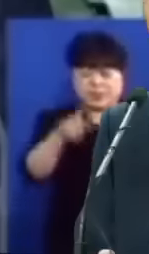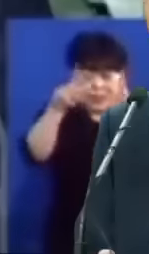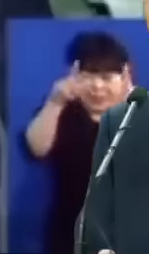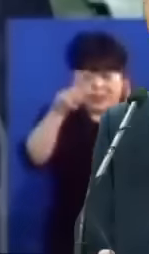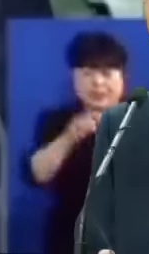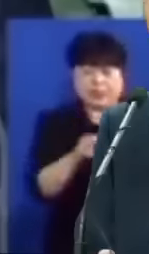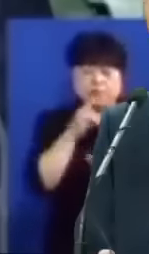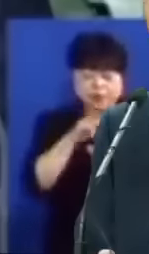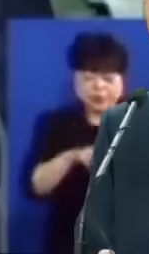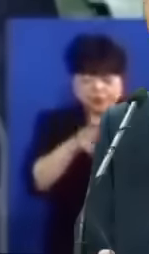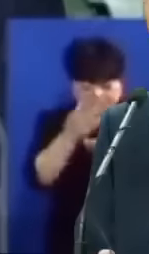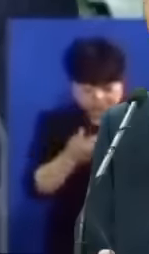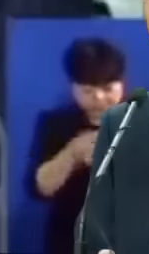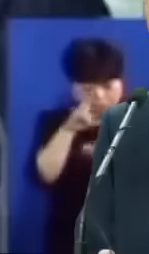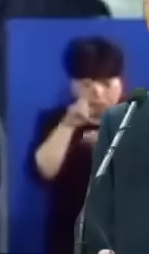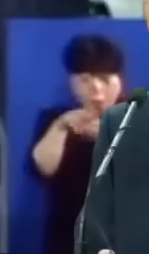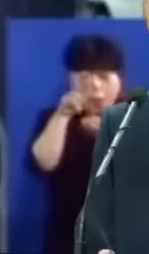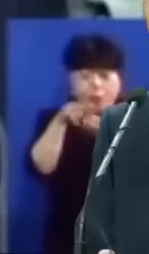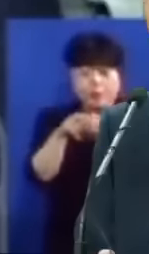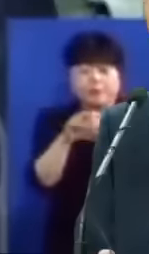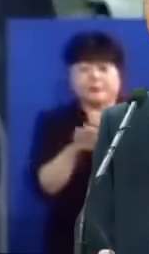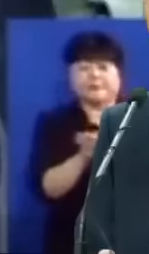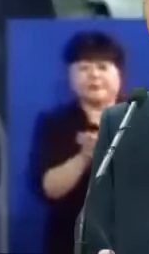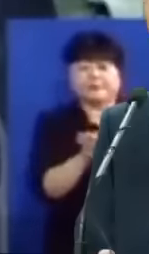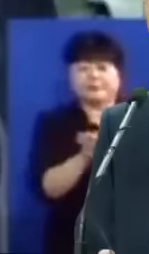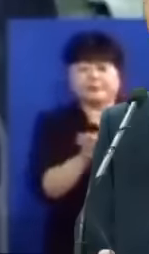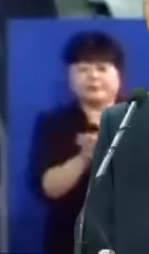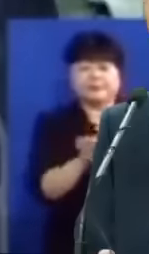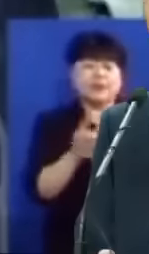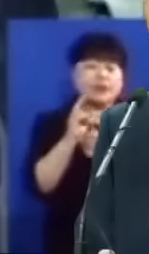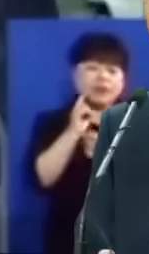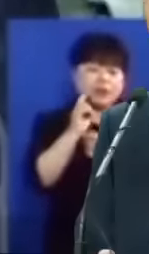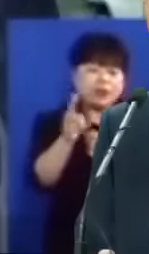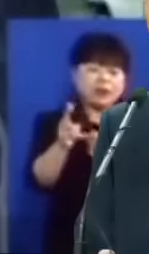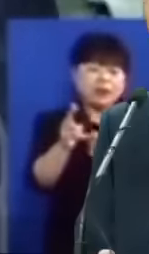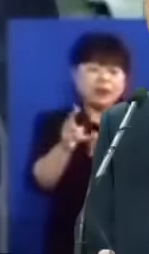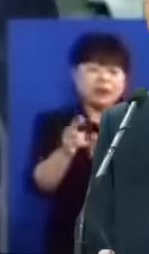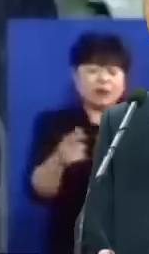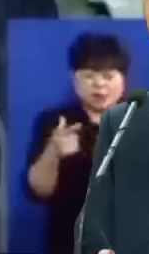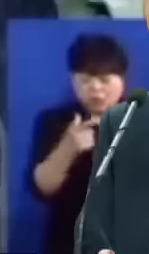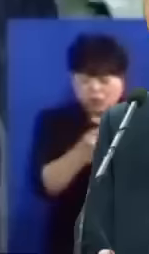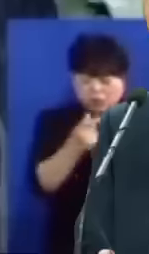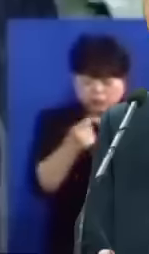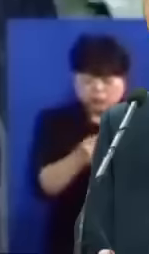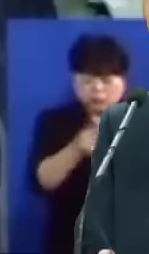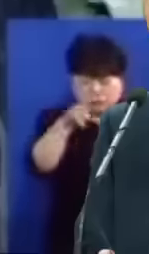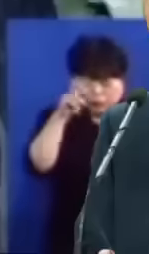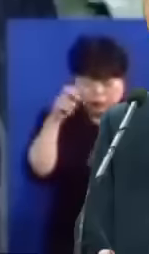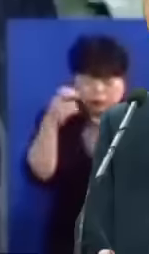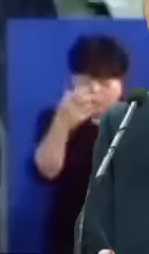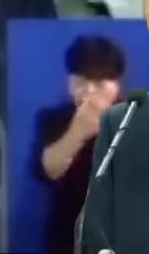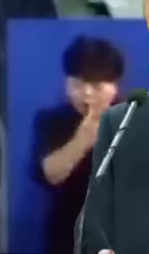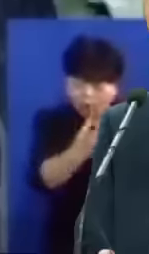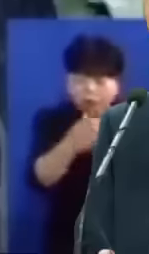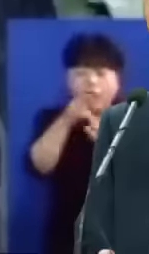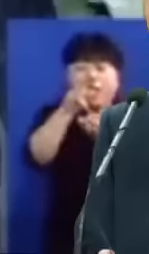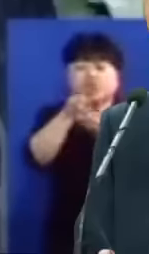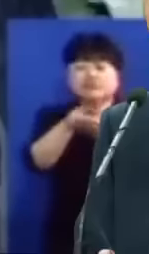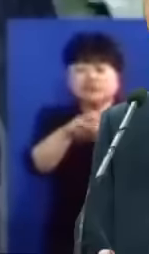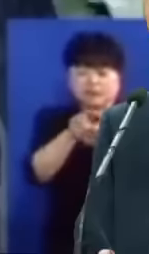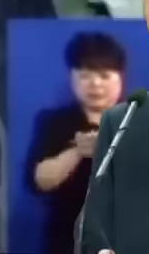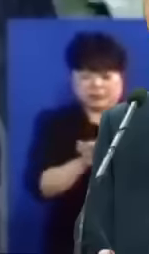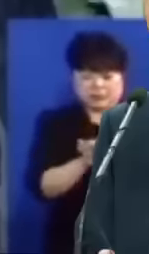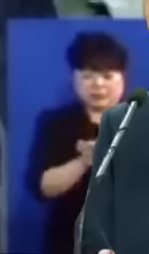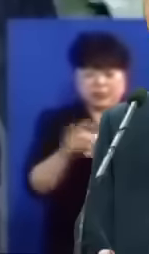제가 편지를 봤는데 가만히 보면 굉장히 원한과 미움이 어려운 문제인 것을 알 수 있는